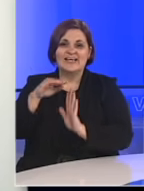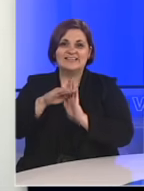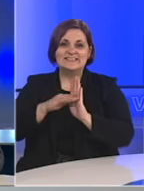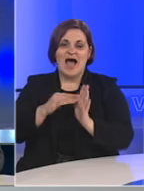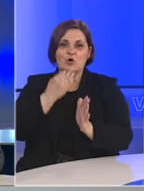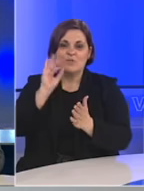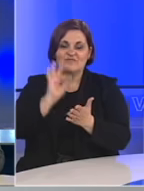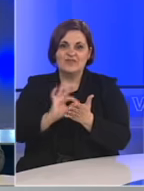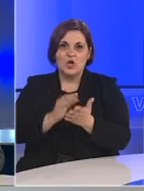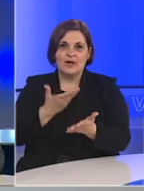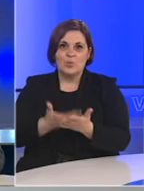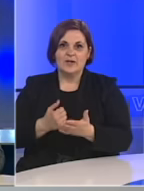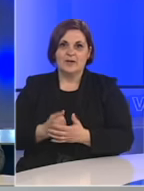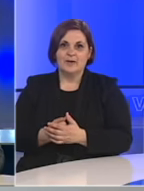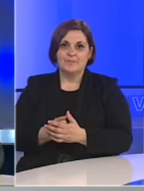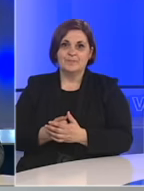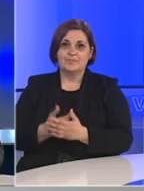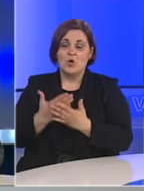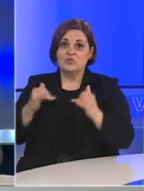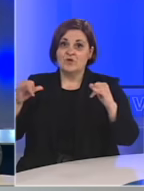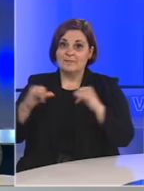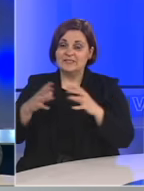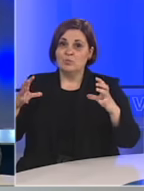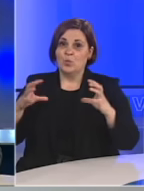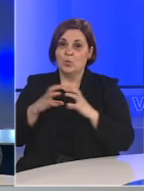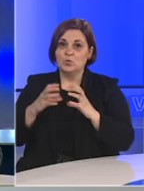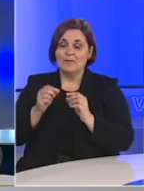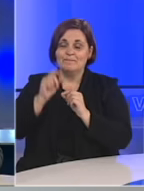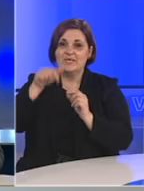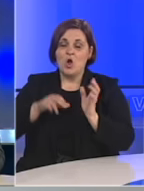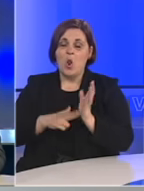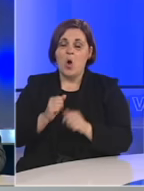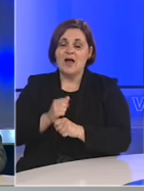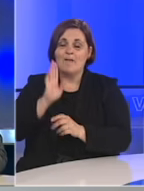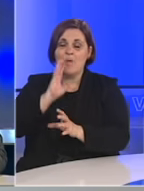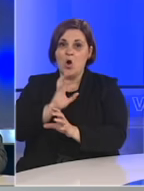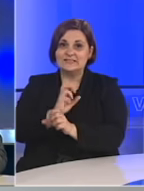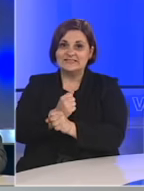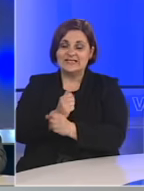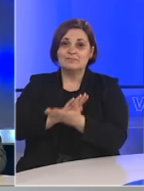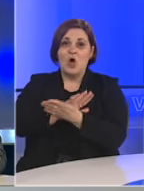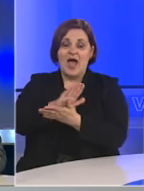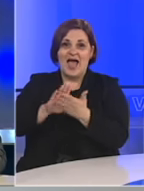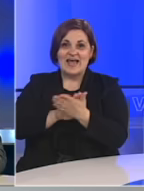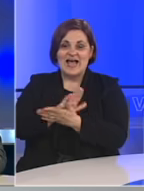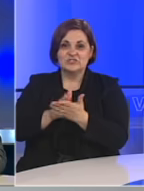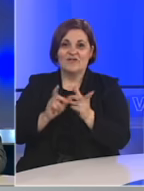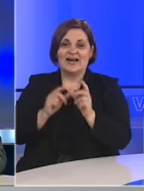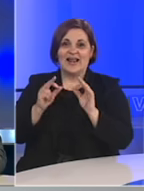zakonom. O otvorenom pismu Udruženja biologa u Bosni i Hercegovini razgovarali smo